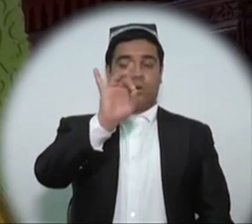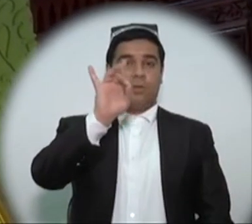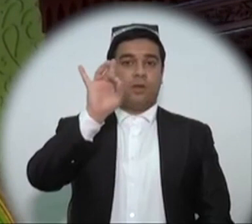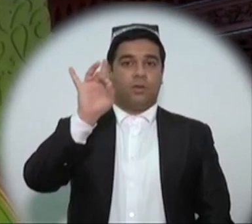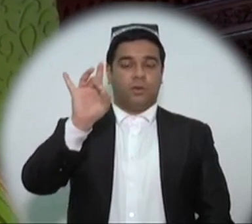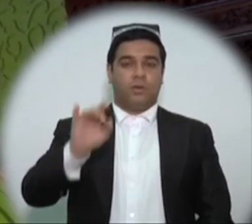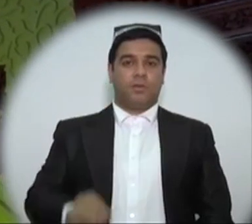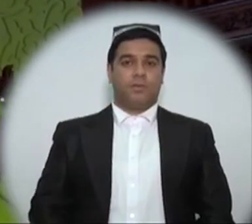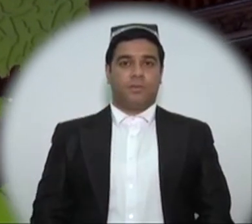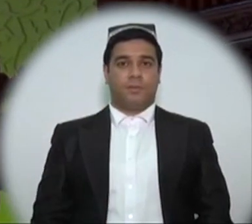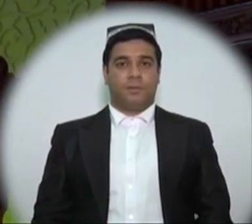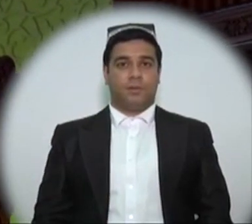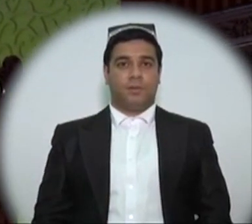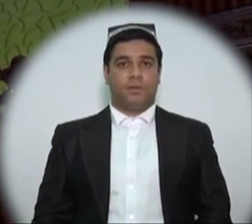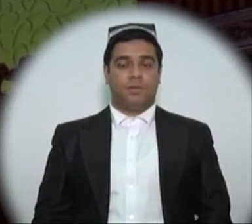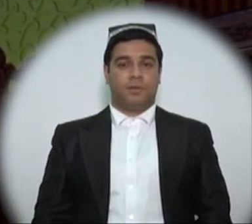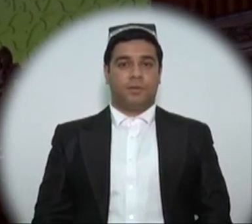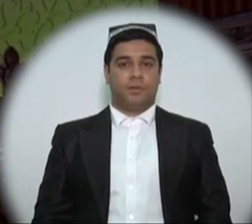Bismillahirrahmanirrahim.